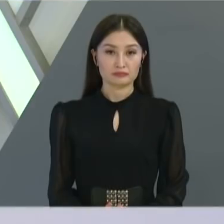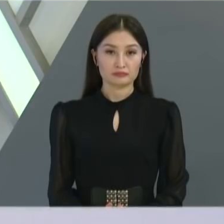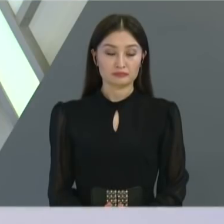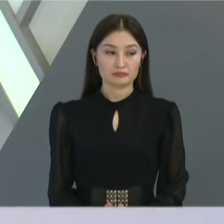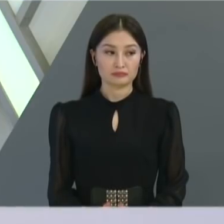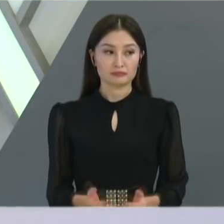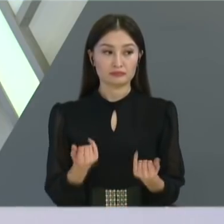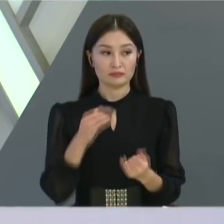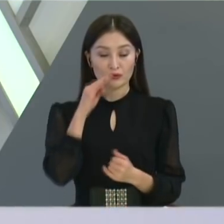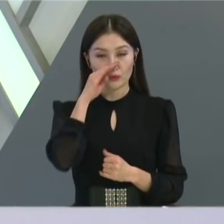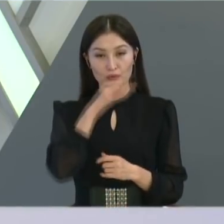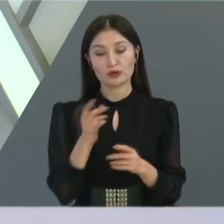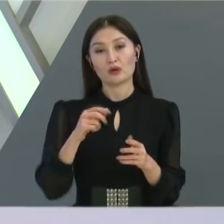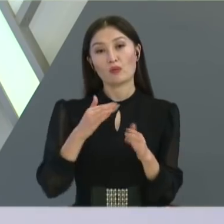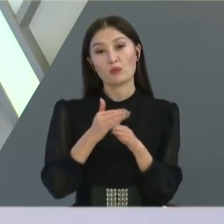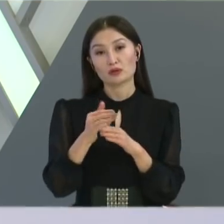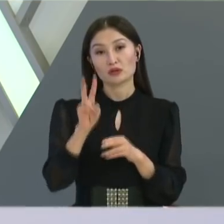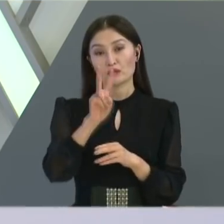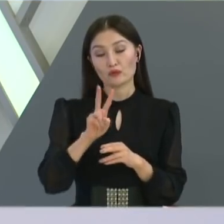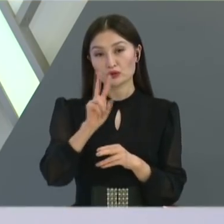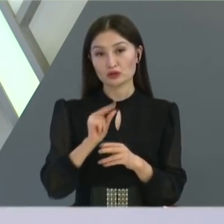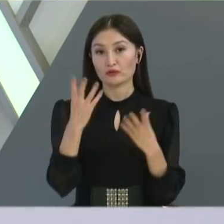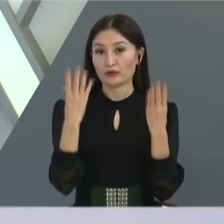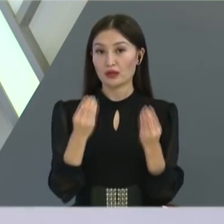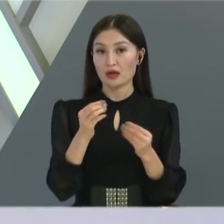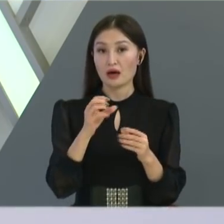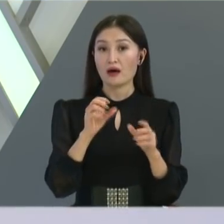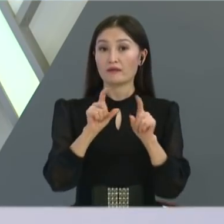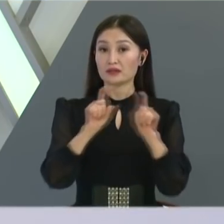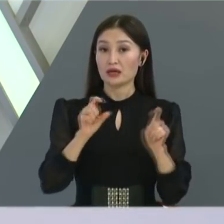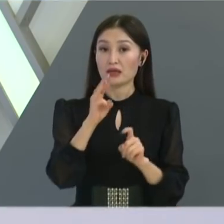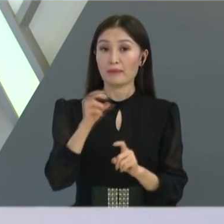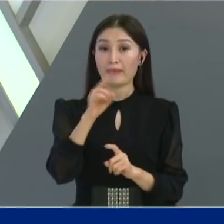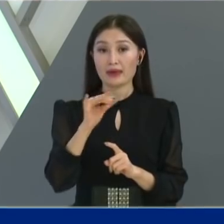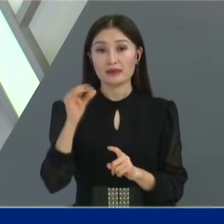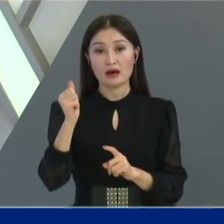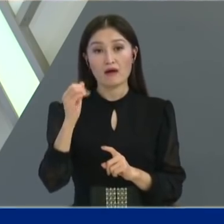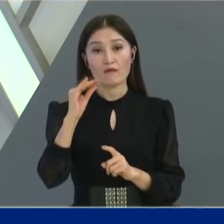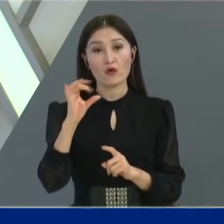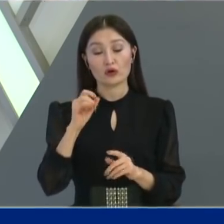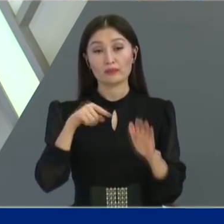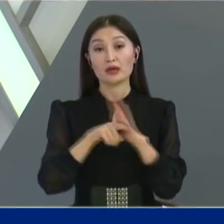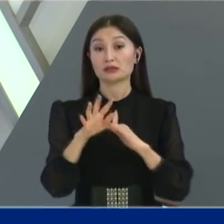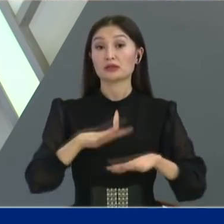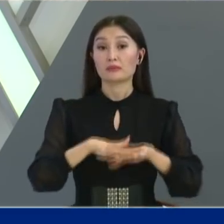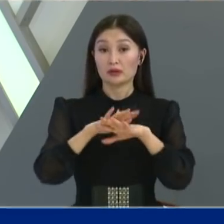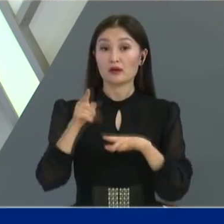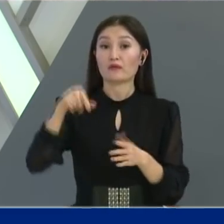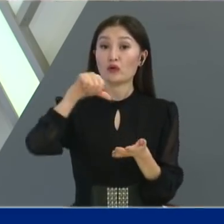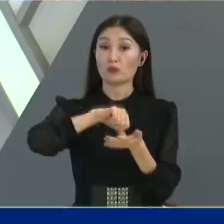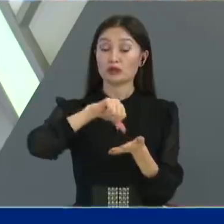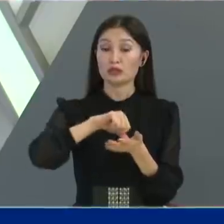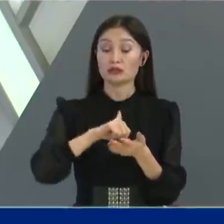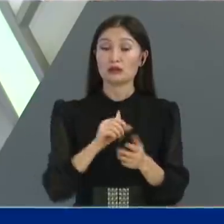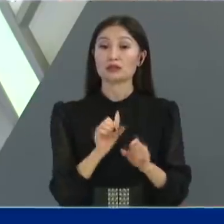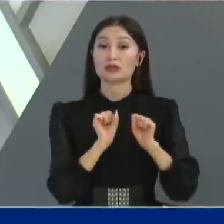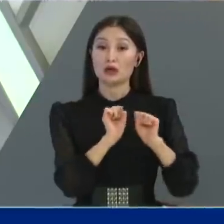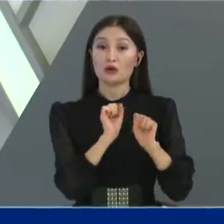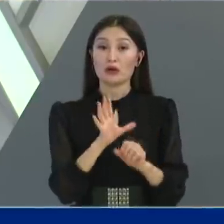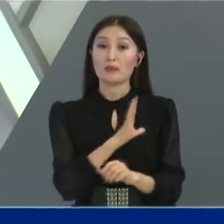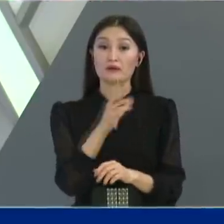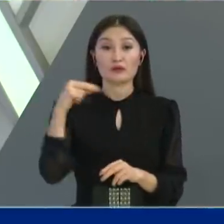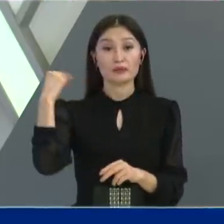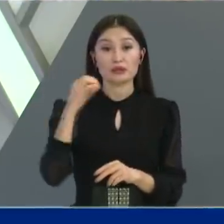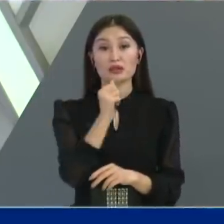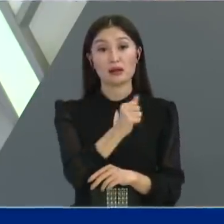1500. В то же время после 2 часов дня у здания медиафорум тоже начался митинг. В нем участвовали сторонники бывшего президента